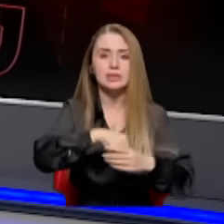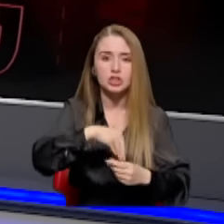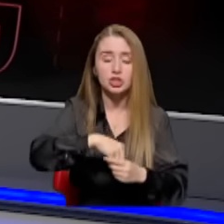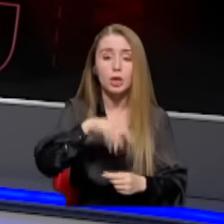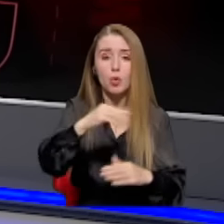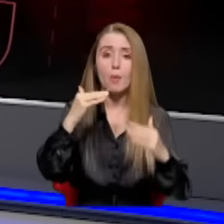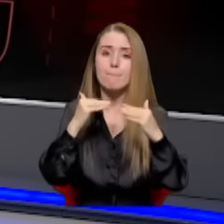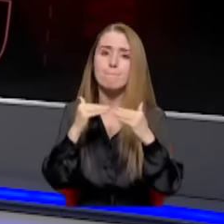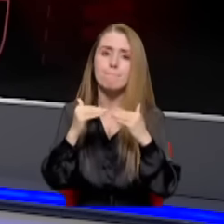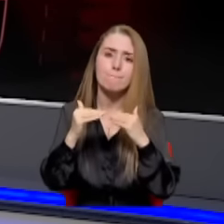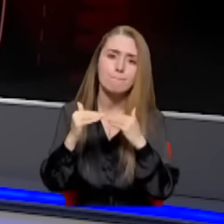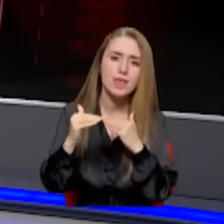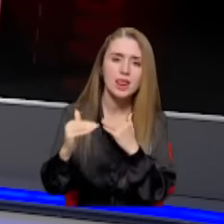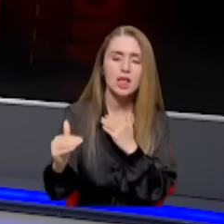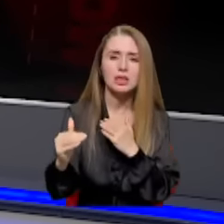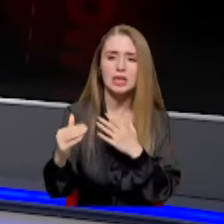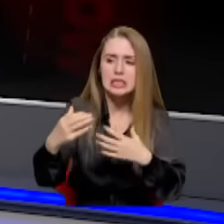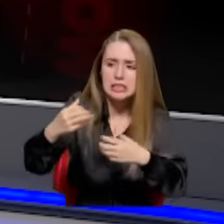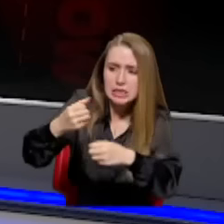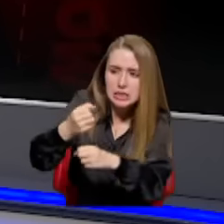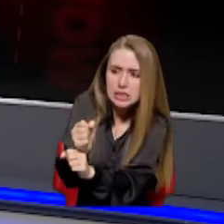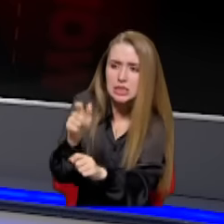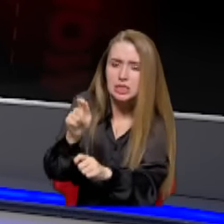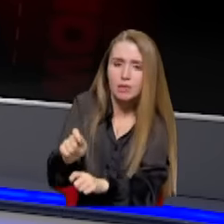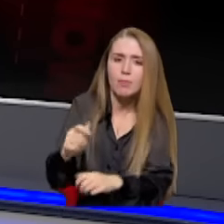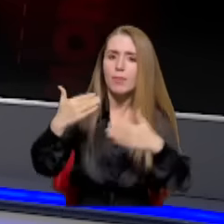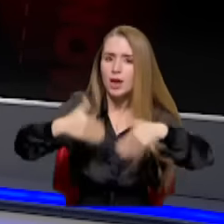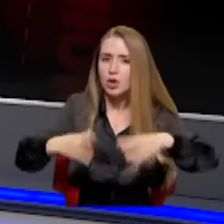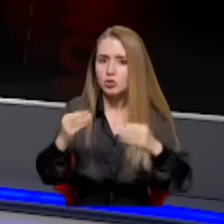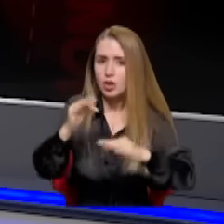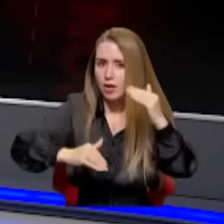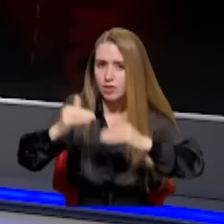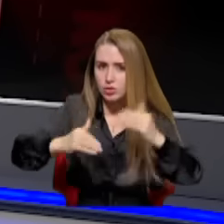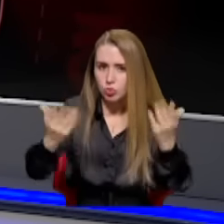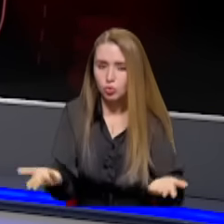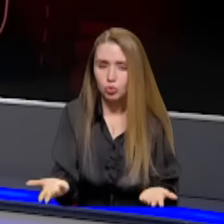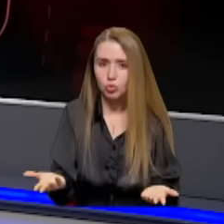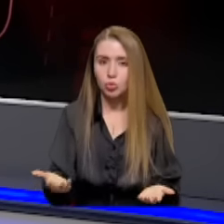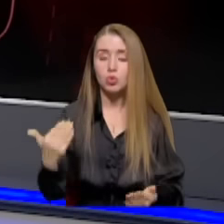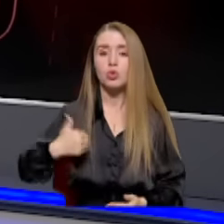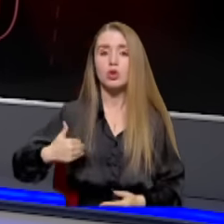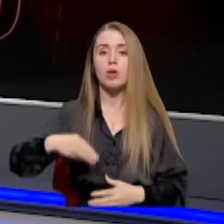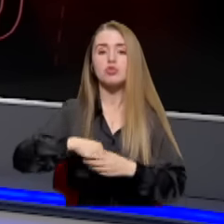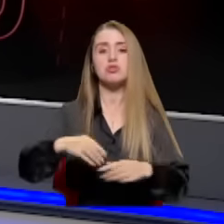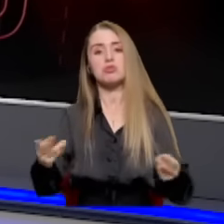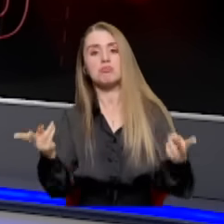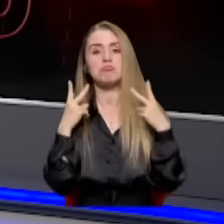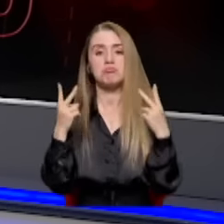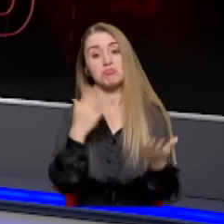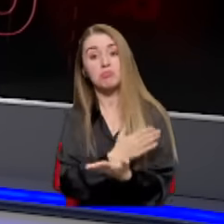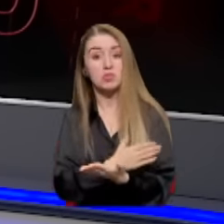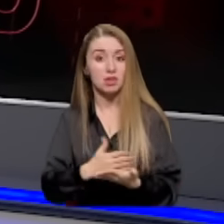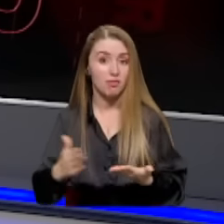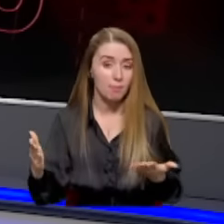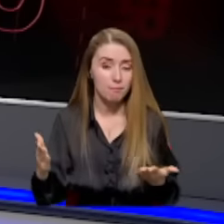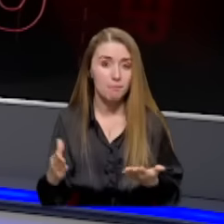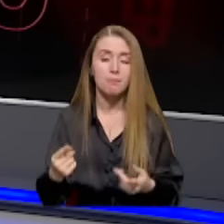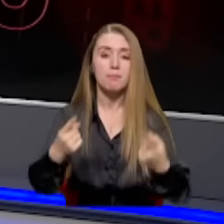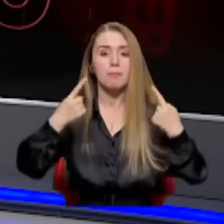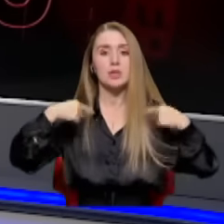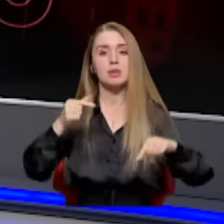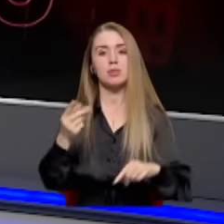bu milletin resmen boğazına yapışarak mı engelleyeceksiniz enflasyonu? Oysa kamuda şatafat devam ederken ki